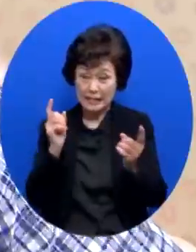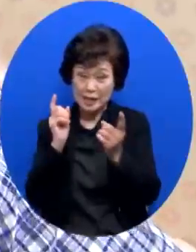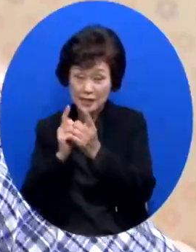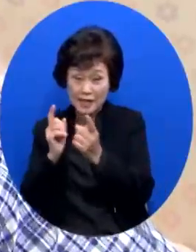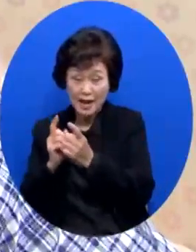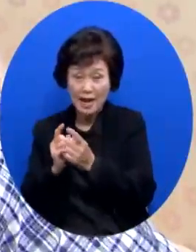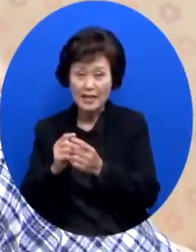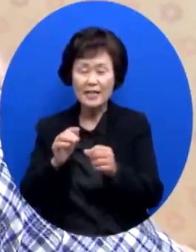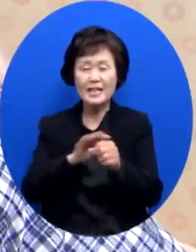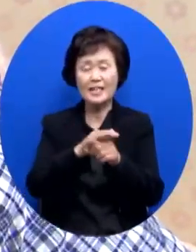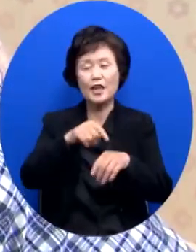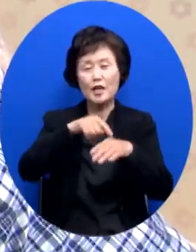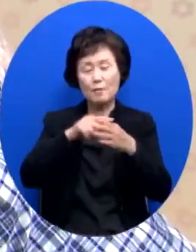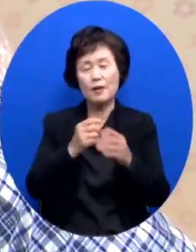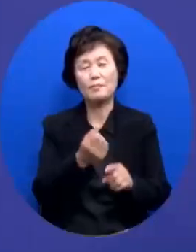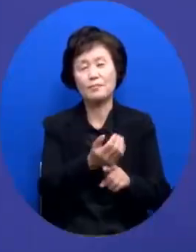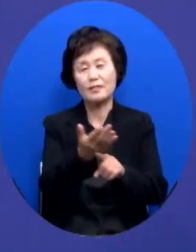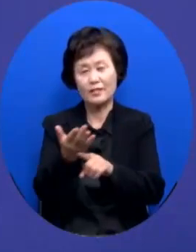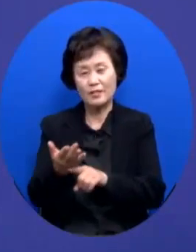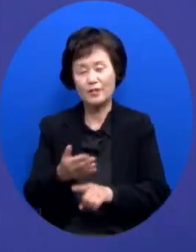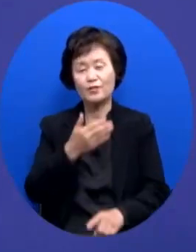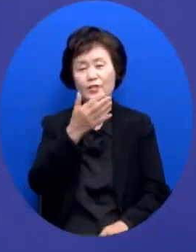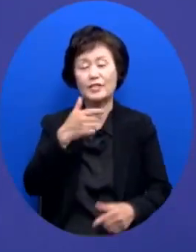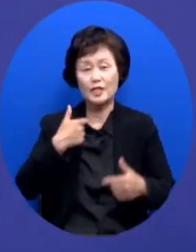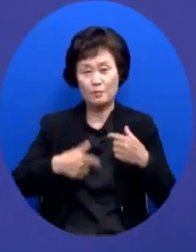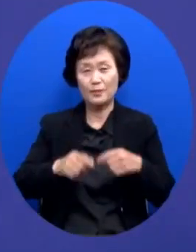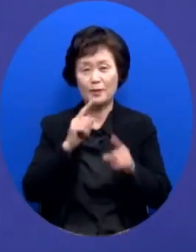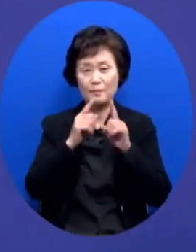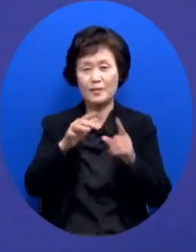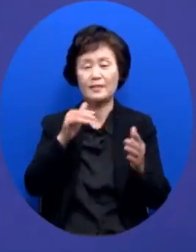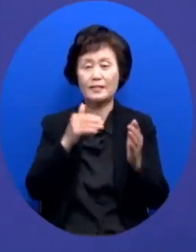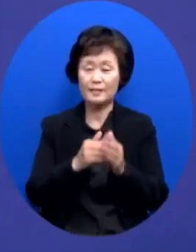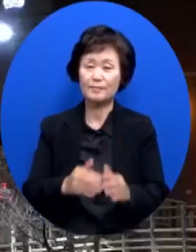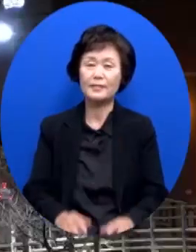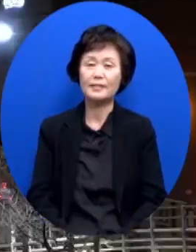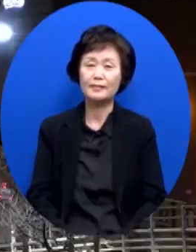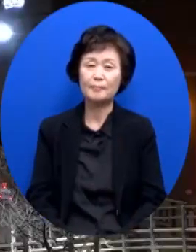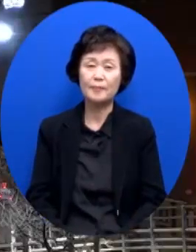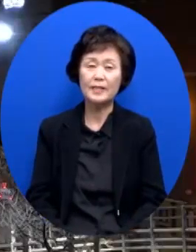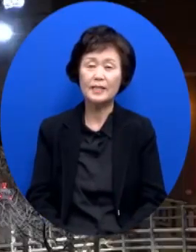수 있어 기쁘다고 전했습니다. 오늘의 주요 단신입니다.